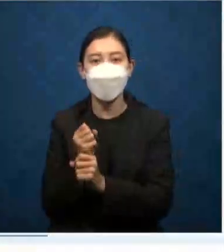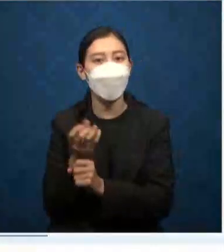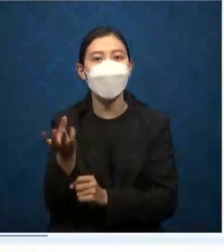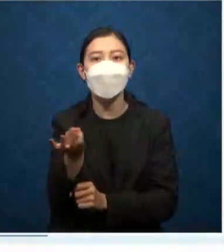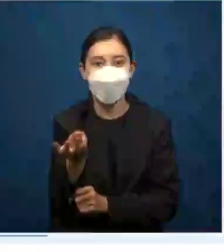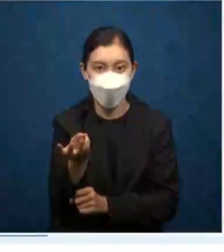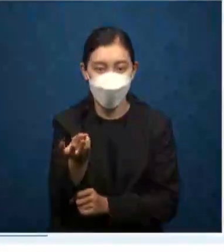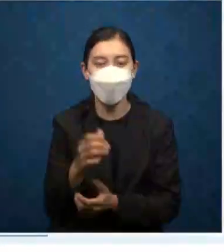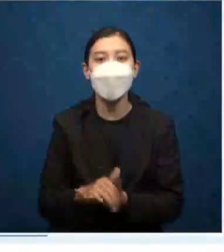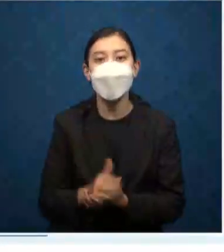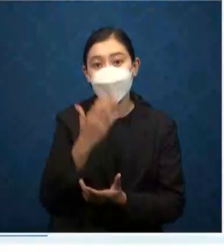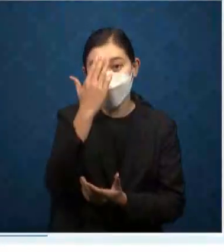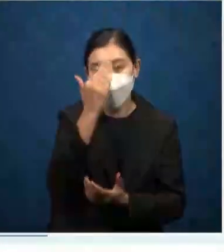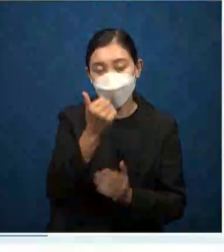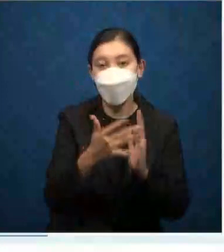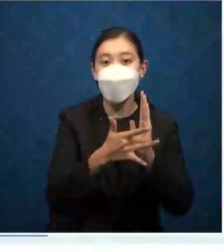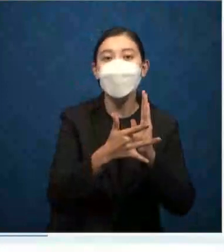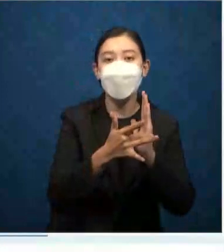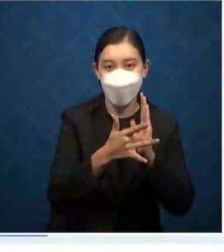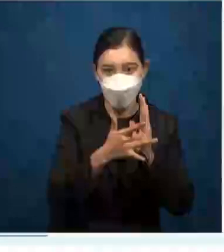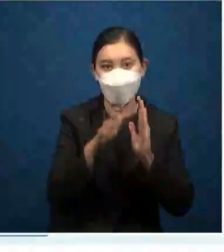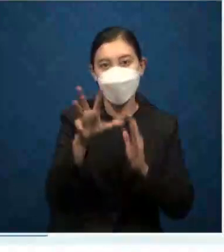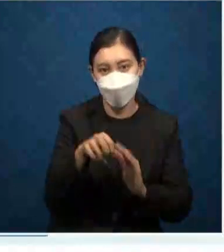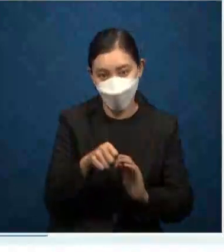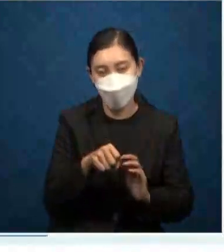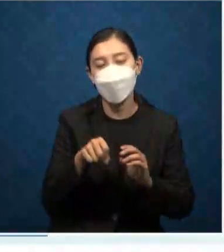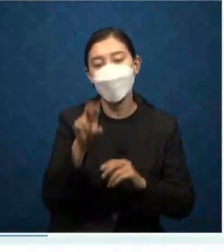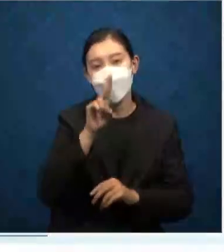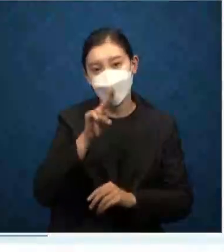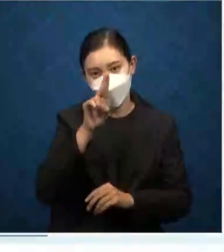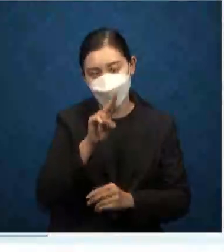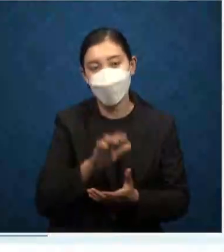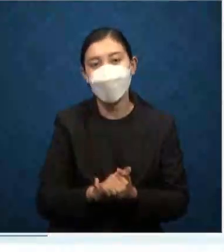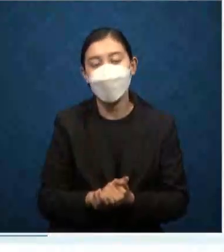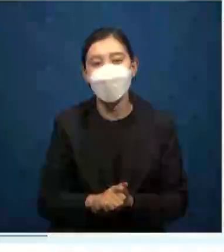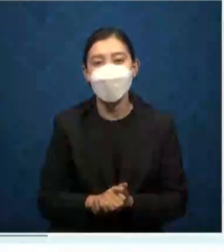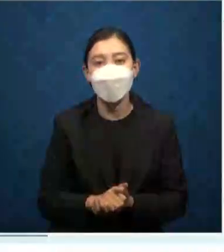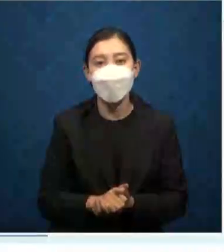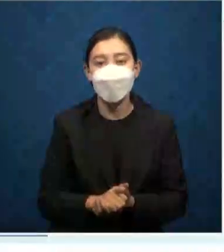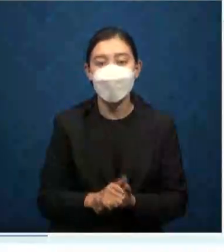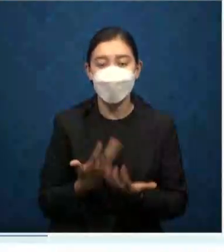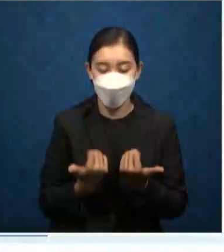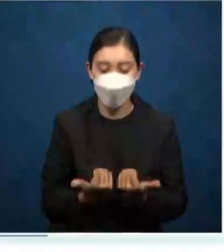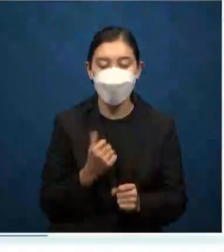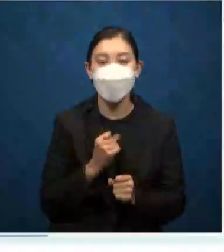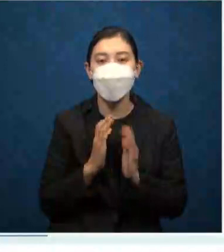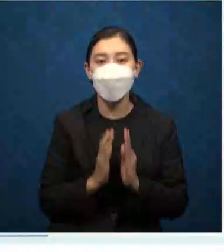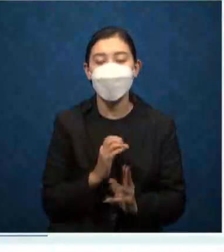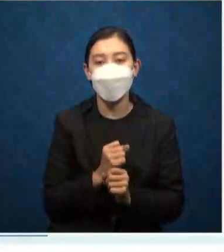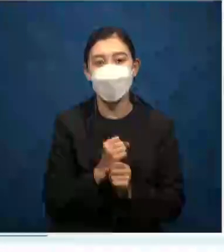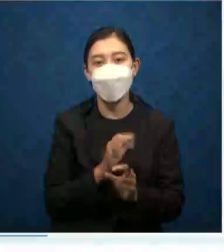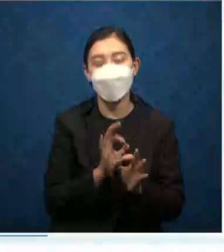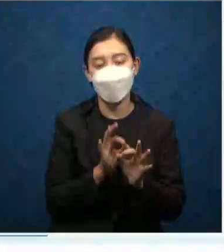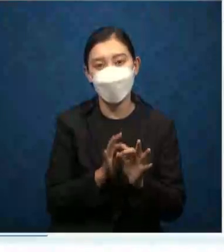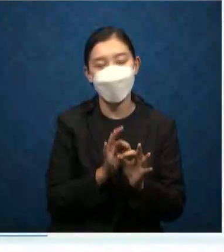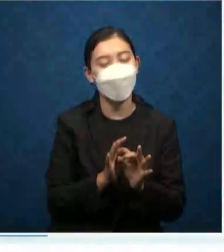การลูกค้าสะดวกขึ้นมากมายนะครับมีคนทำแทนบุคลากรมากมายแต่ถ้าเทียบเคียงกับรัฐของเร